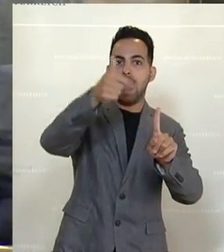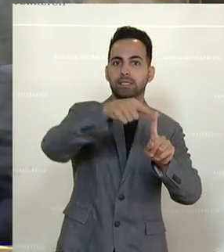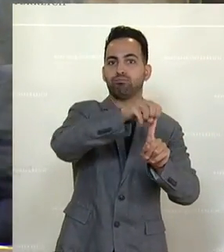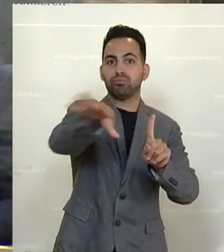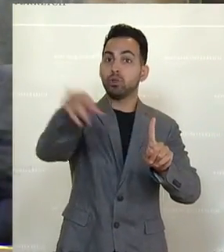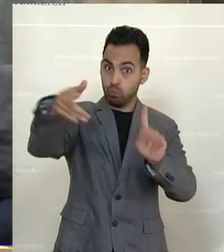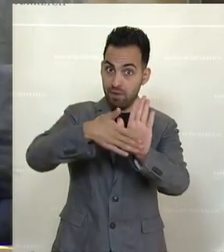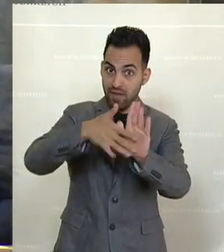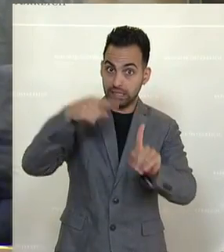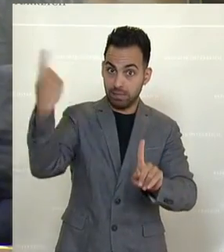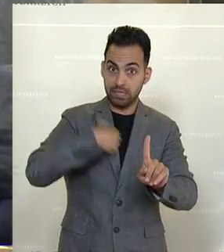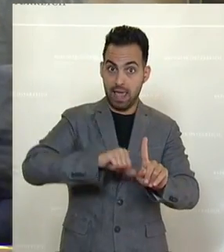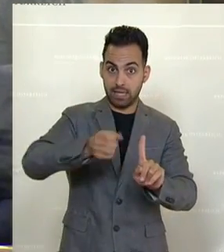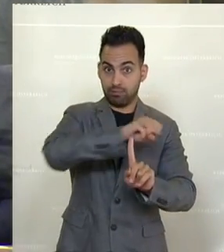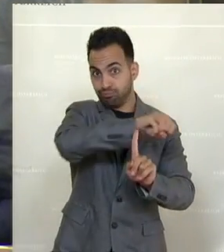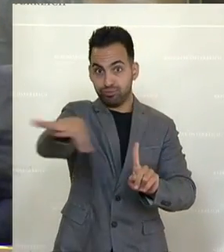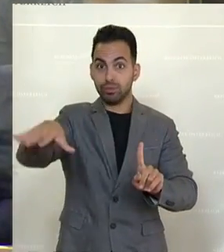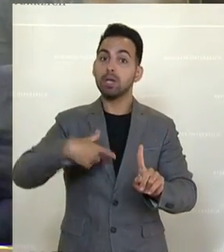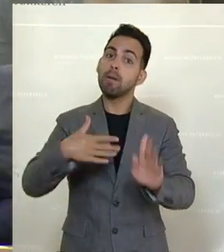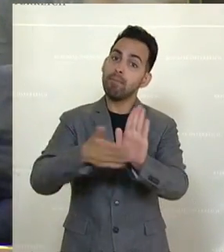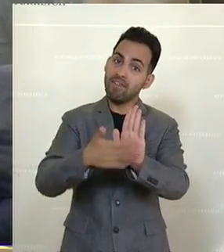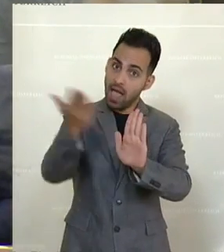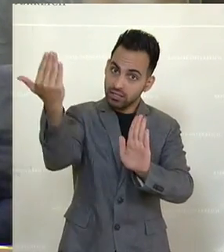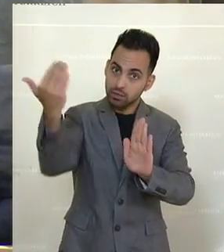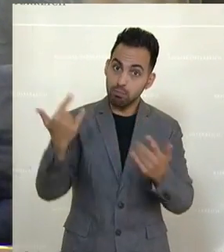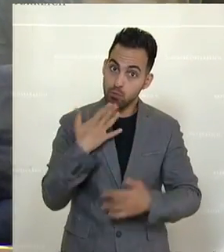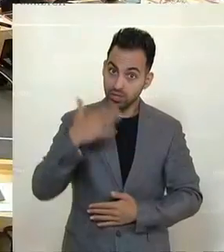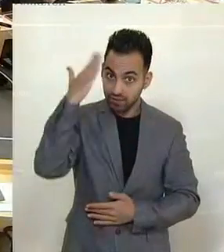haben Sie für diesen Vorwurf? Das möchte ich jetzt von Ihnen wissen.